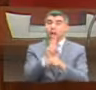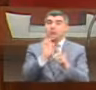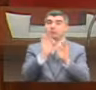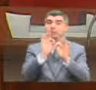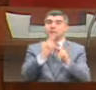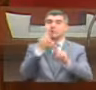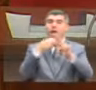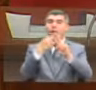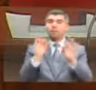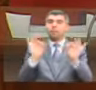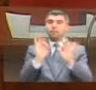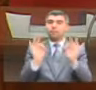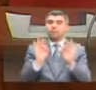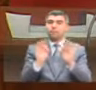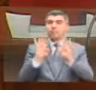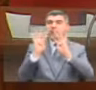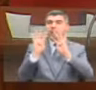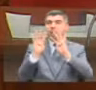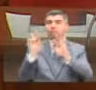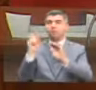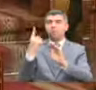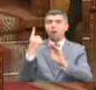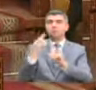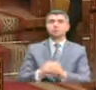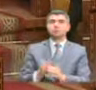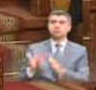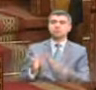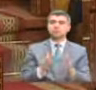جواب 8001. شكراً سيد رئيس. في البداية